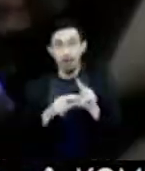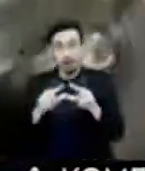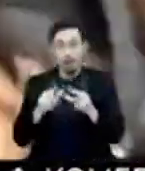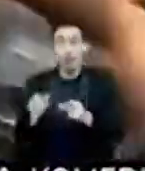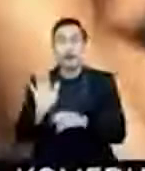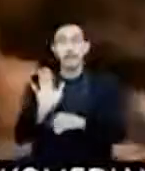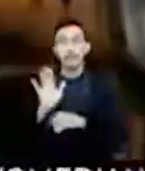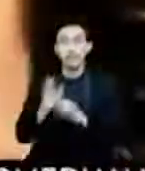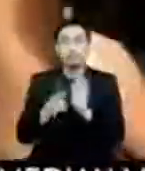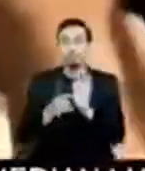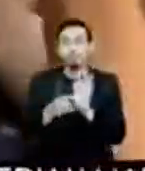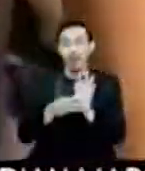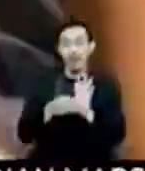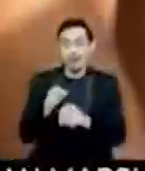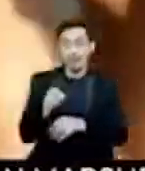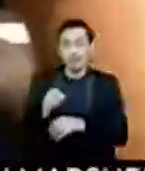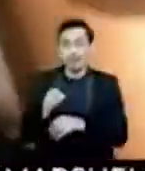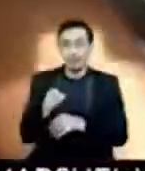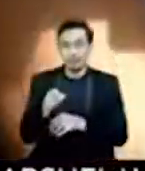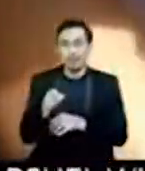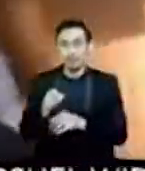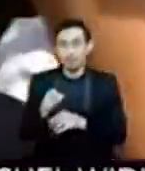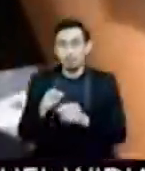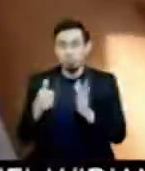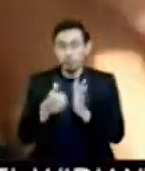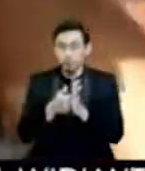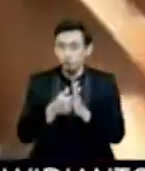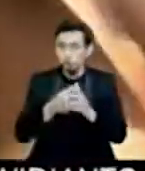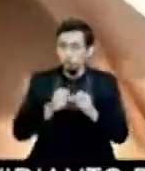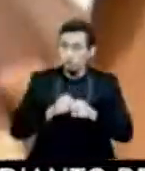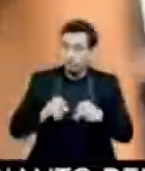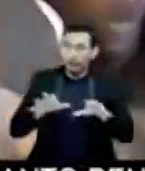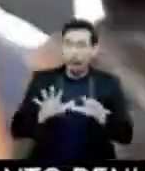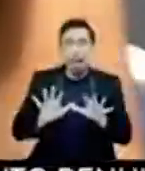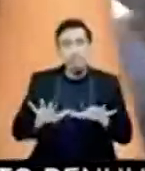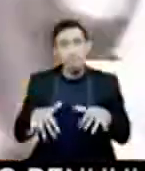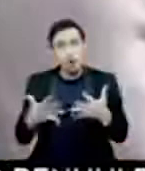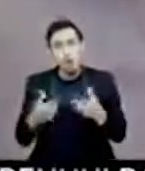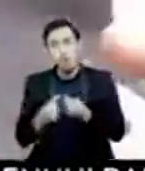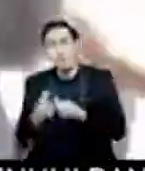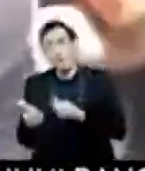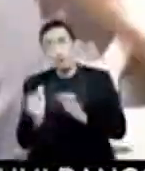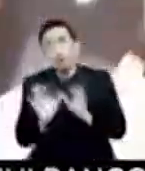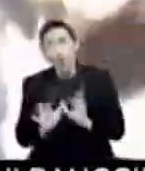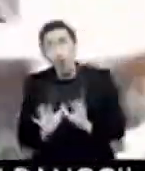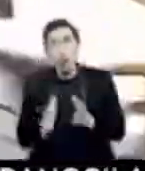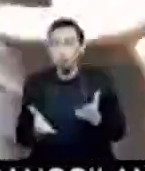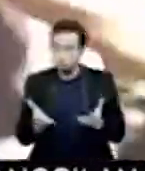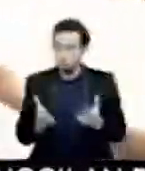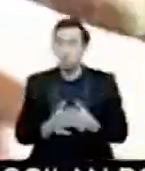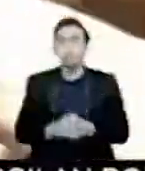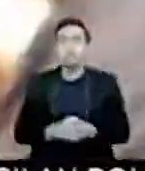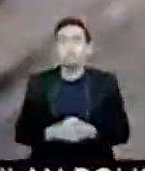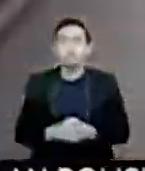Marcel ini juga ikut melakukan penyebaran atau hanya sebagai konsumen dari video yang